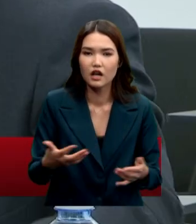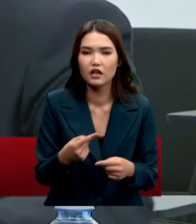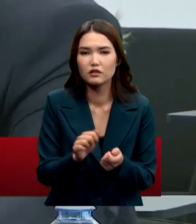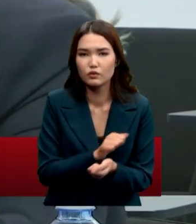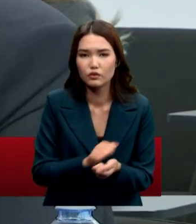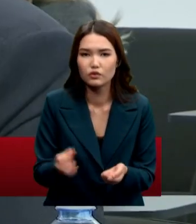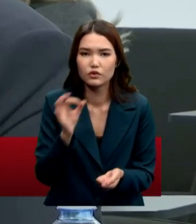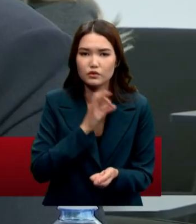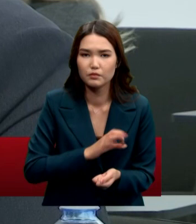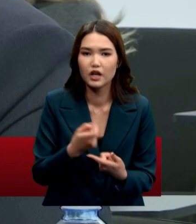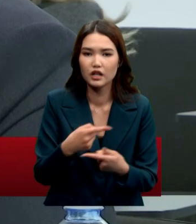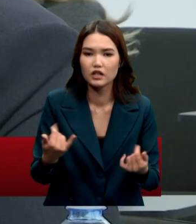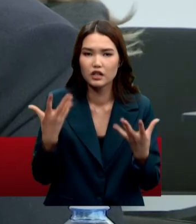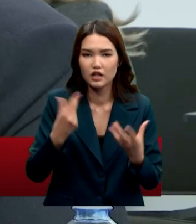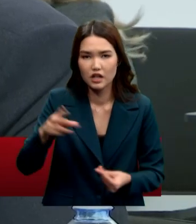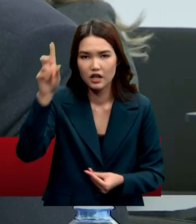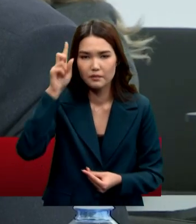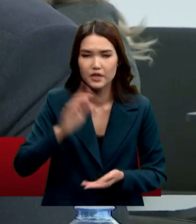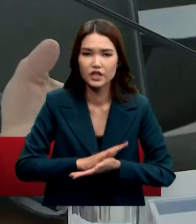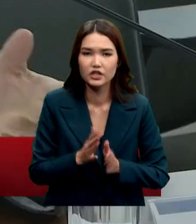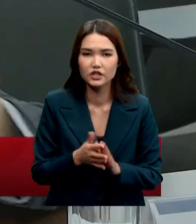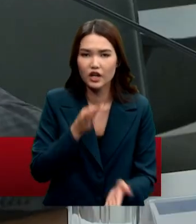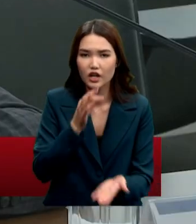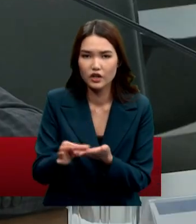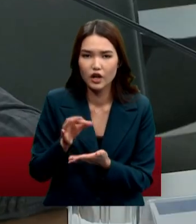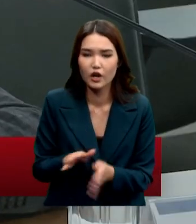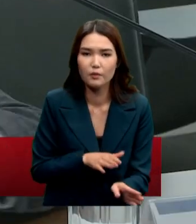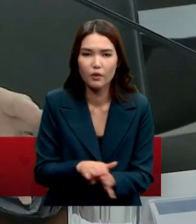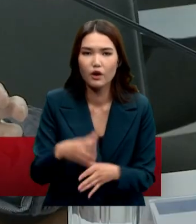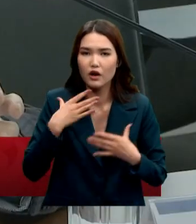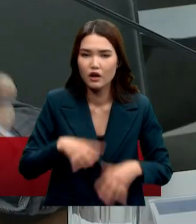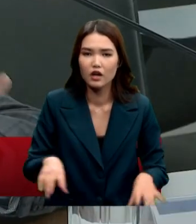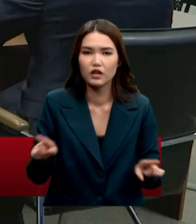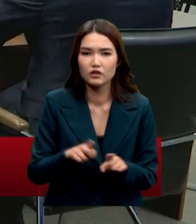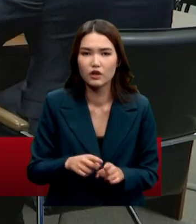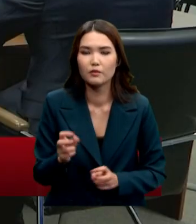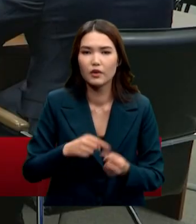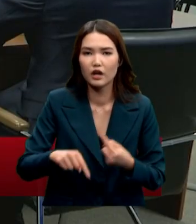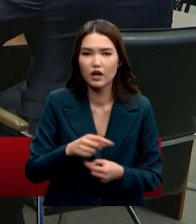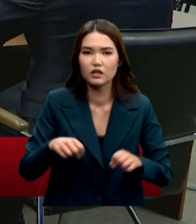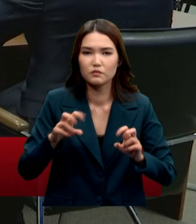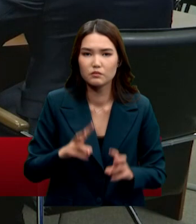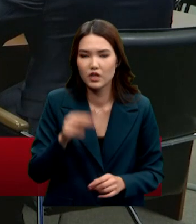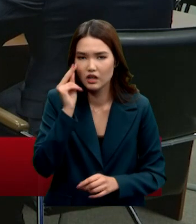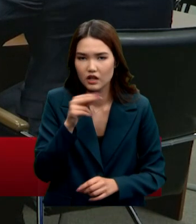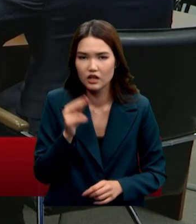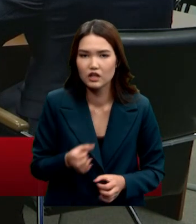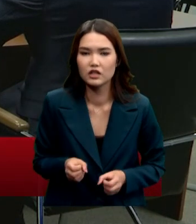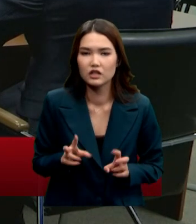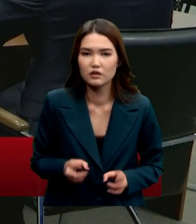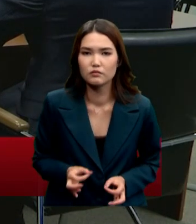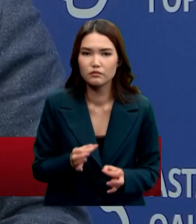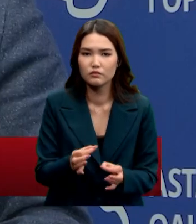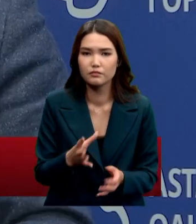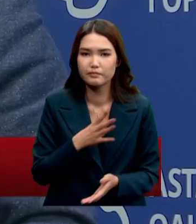етері мынау: квазимемлекеттік компания шарттың талаптарын орындамады деген желеумен кәсіпкерге 93 миллион теңгесін төлемей